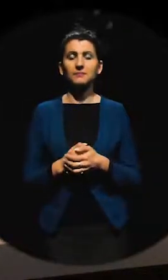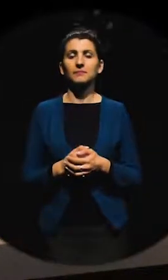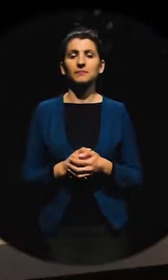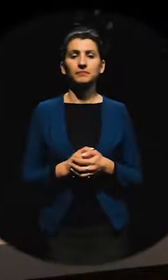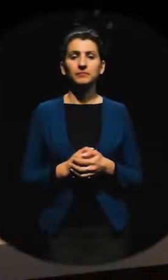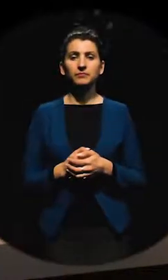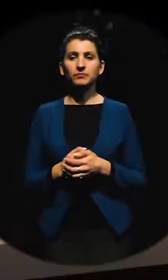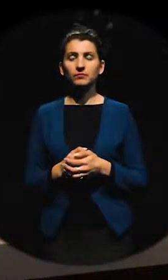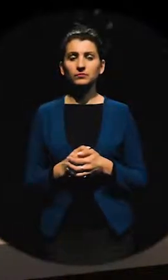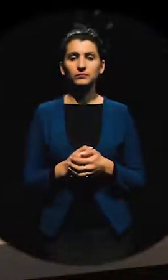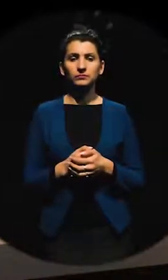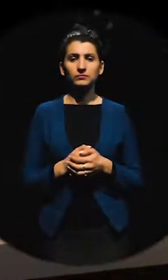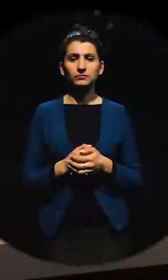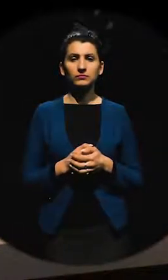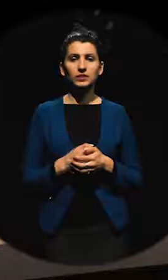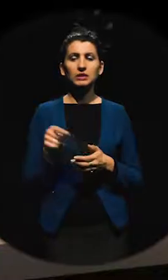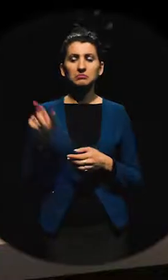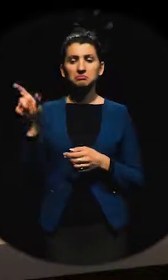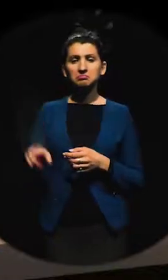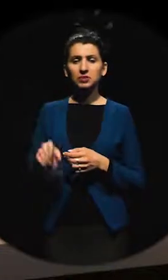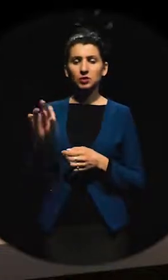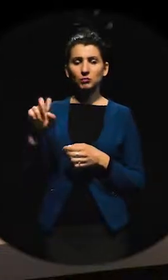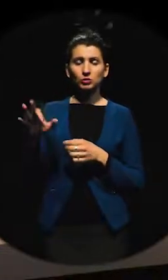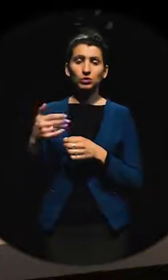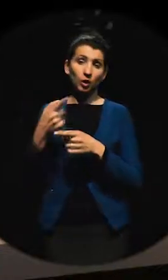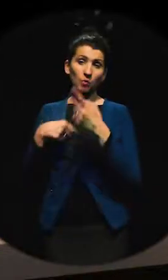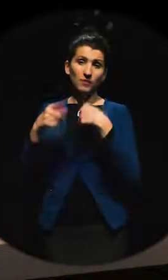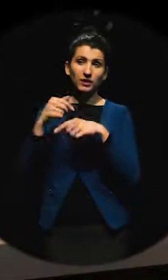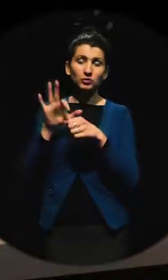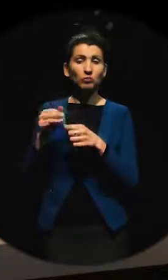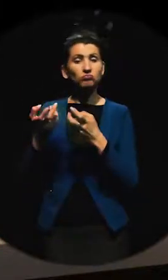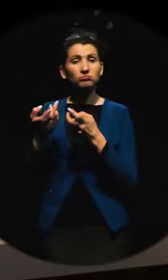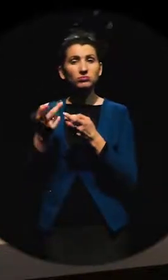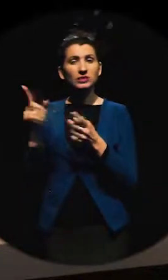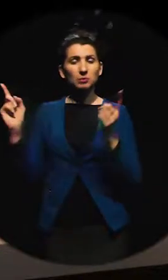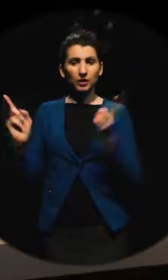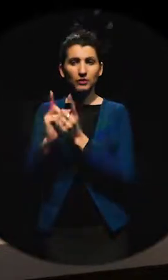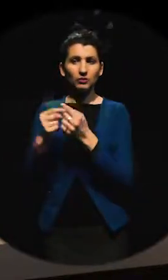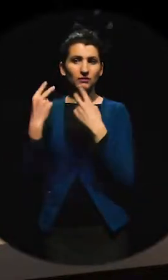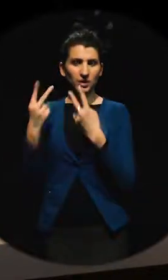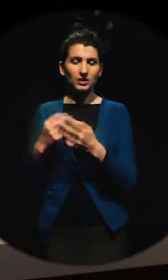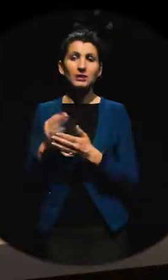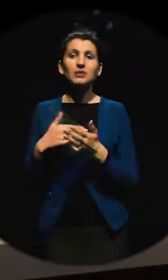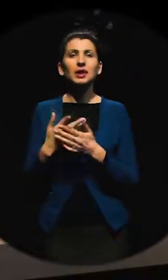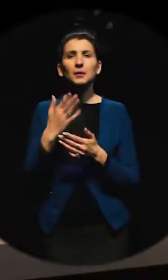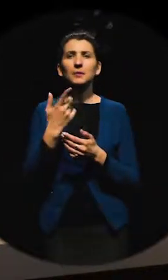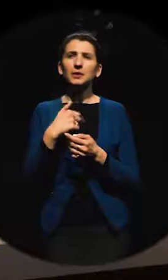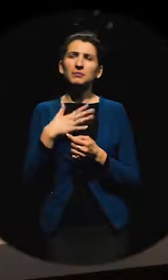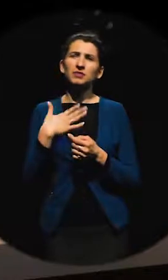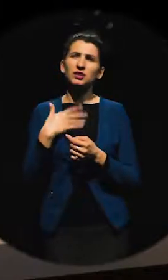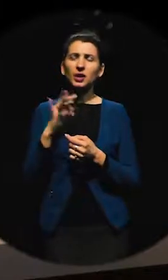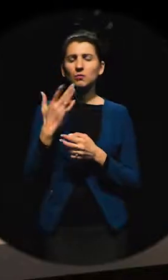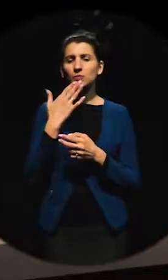elementem rozważań Rosemary Garland Thomson. I wydaje mi się też, że jeżeli tutaj używamy tej kategorii zaangażowania